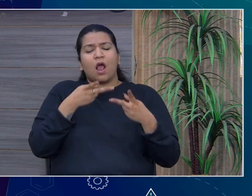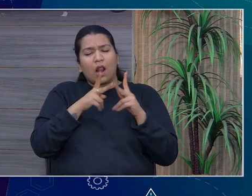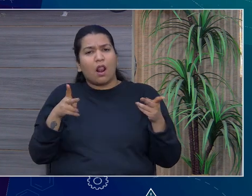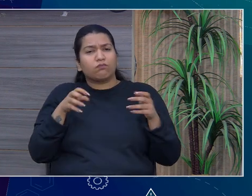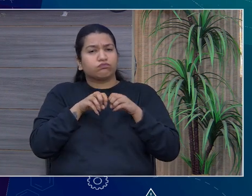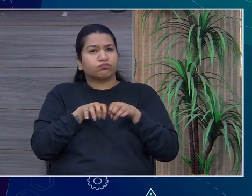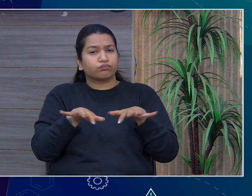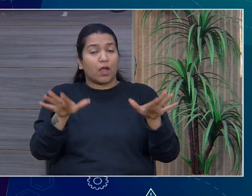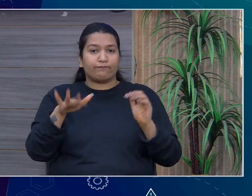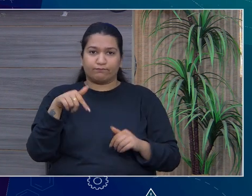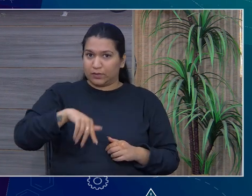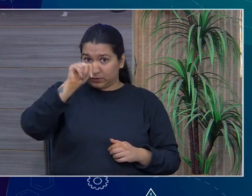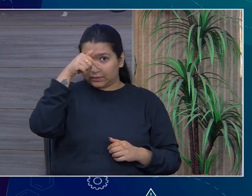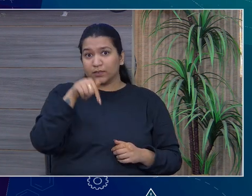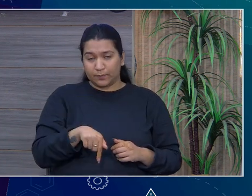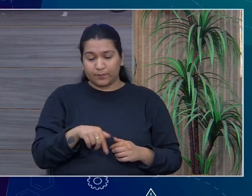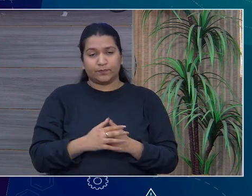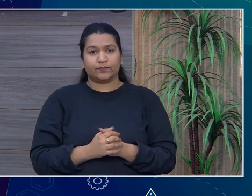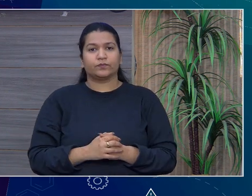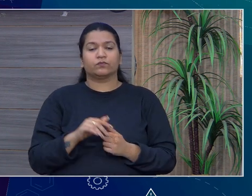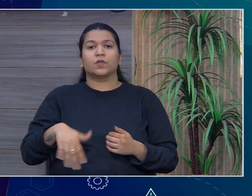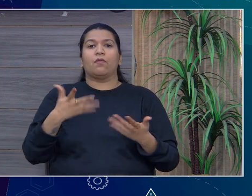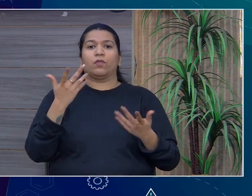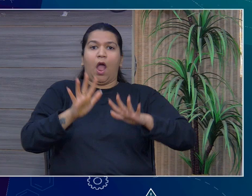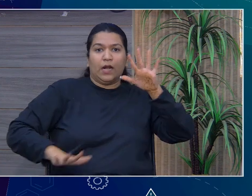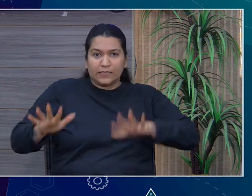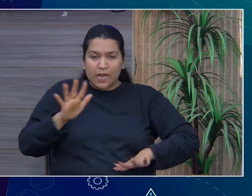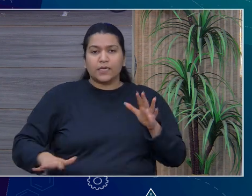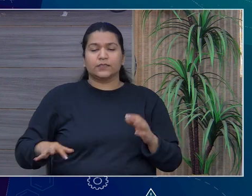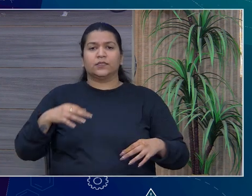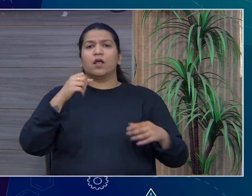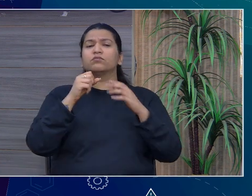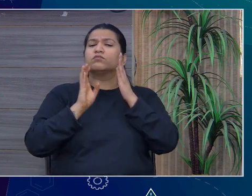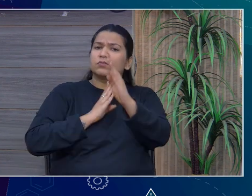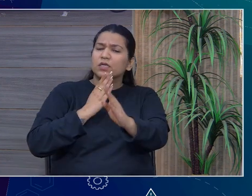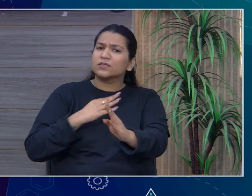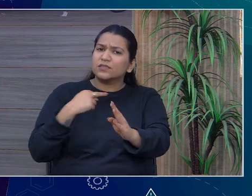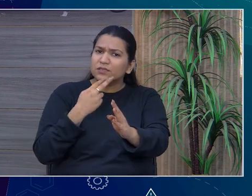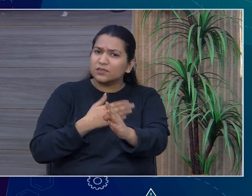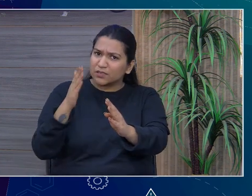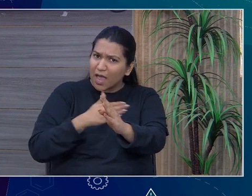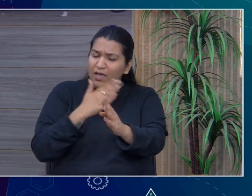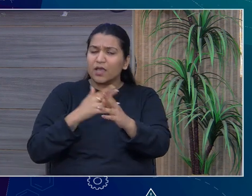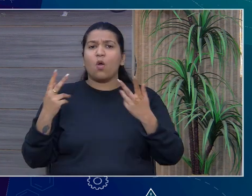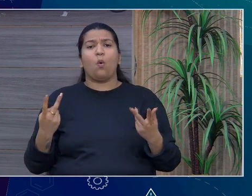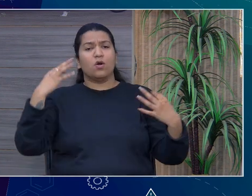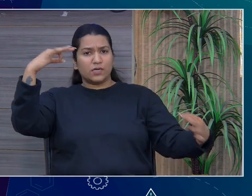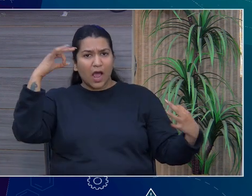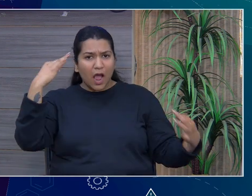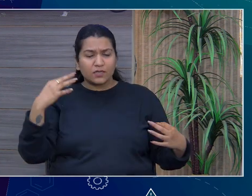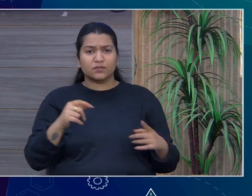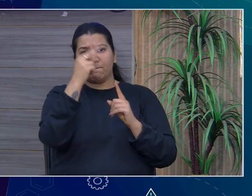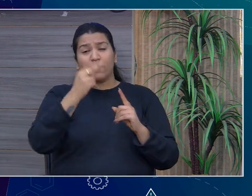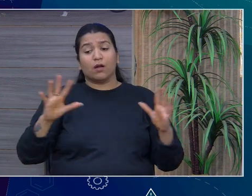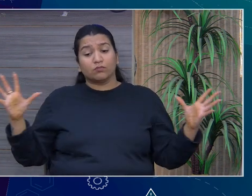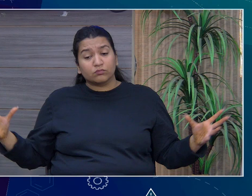स्कोप उसका वाइड है। उसके अंदर आपका थिएटर, डांसिंग, सिंगिंग और आपका पेंटिंग्स, सारा कुछ आपका जो आता